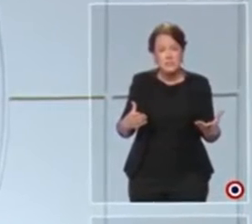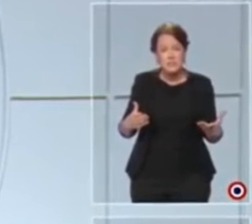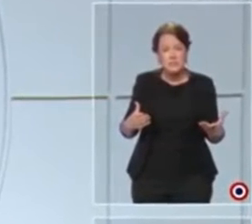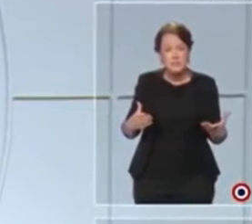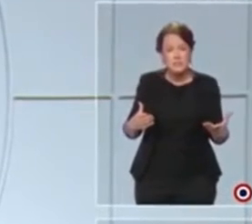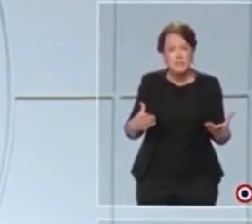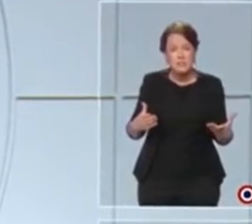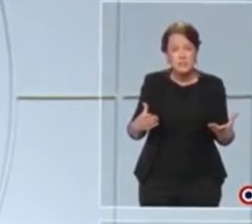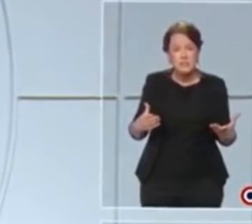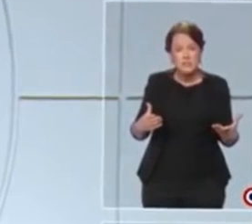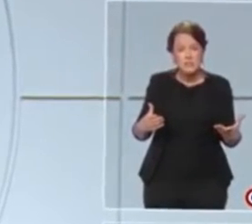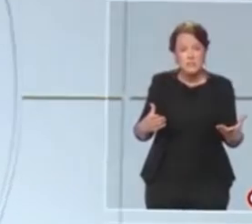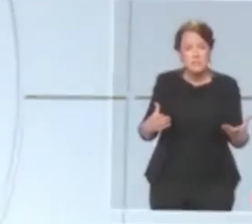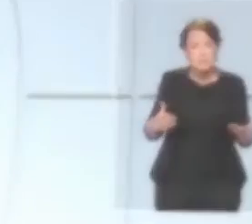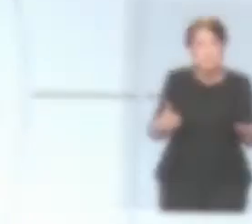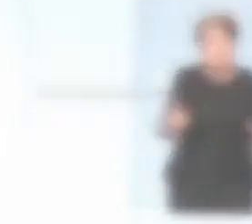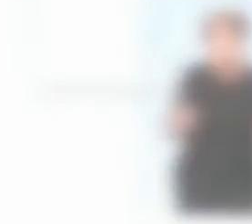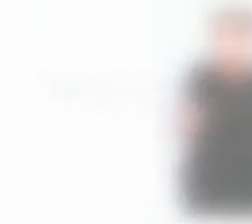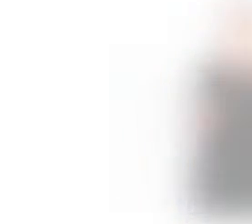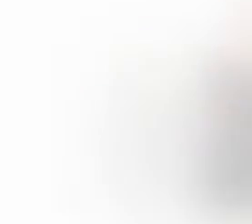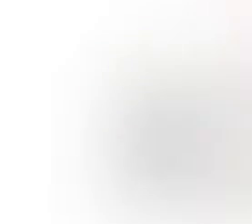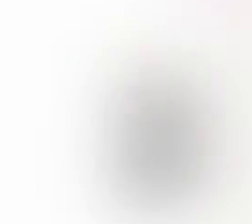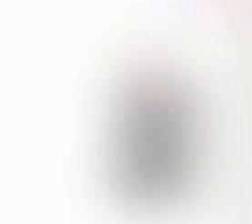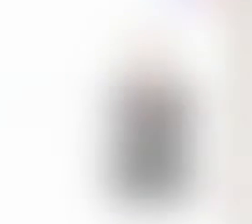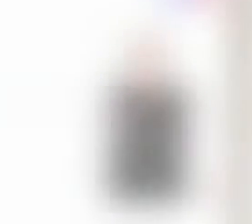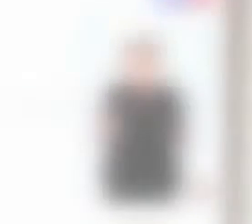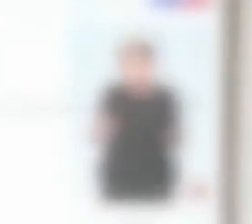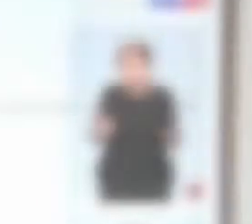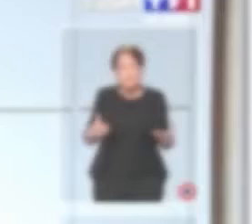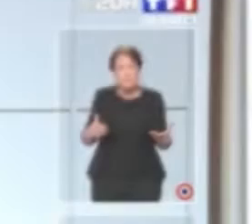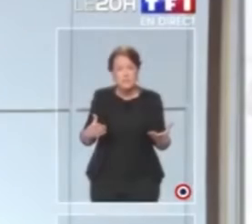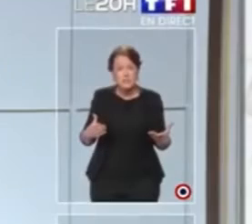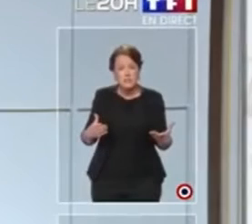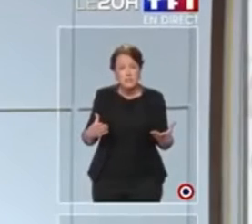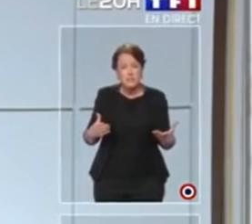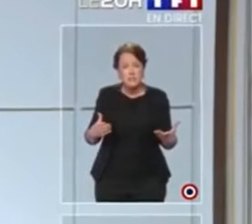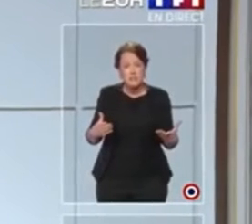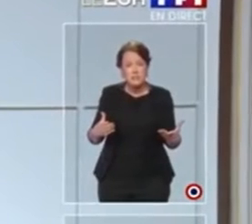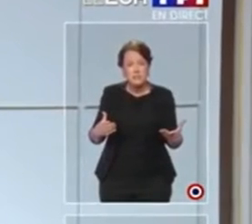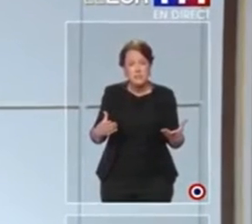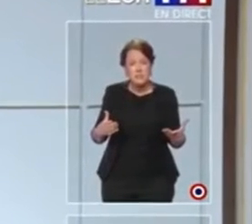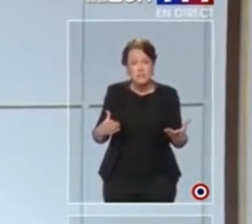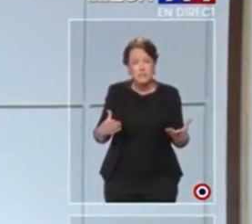91 millions de Français entre 19h55 et 20h40.